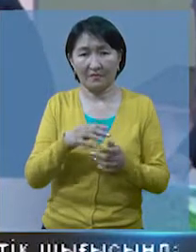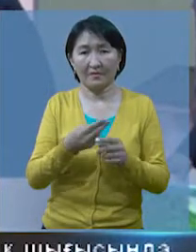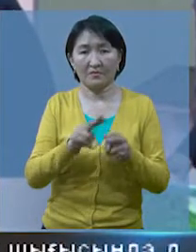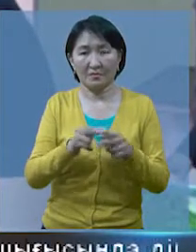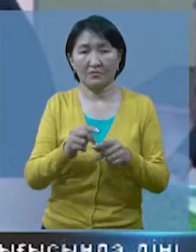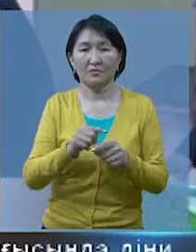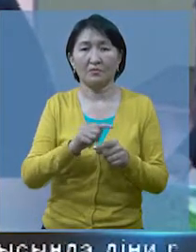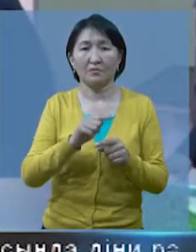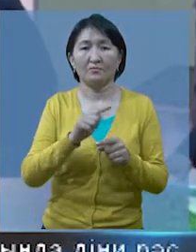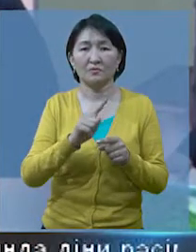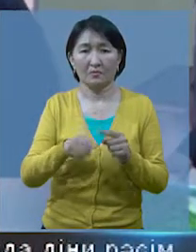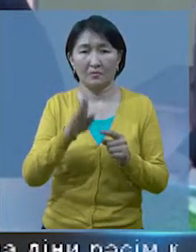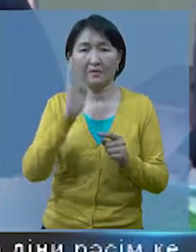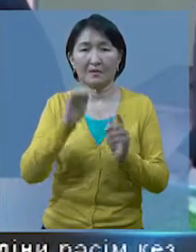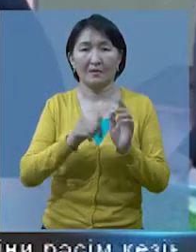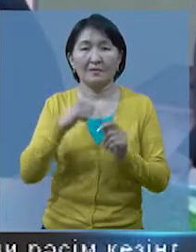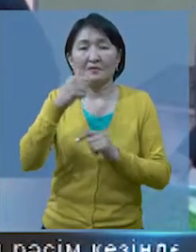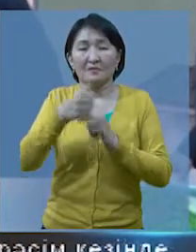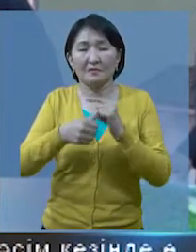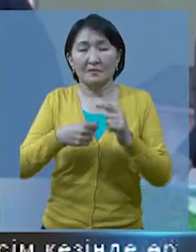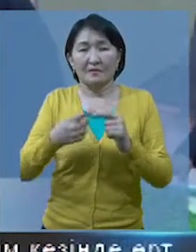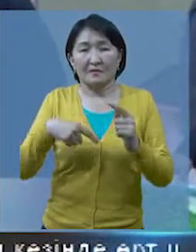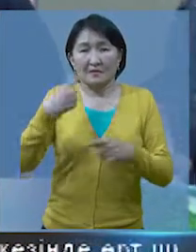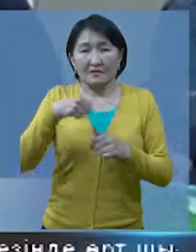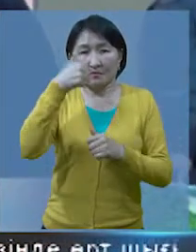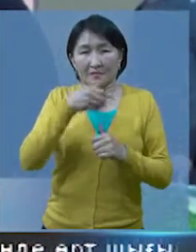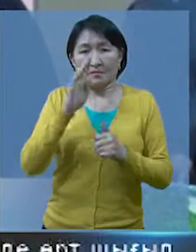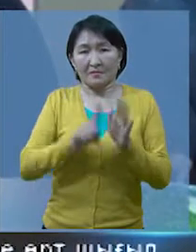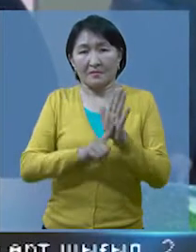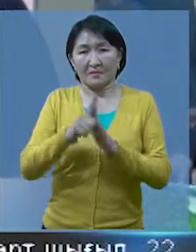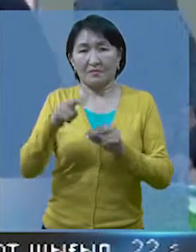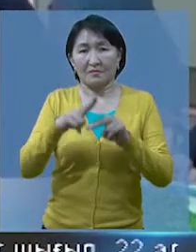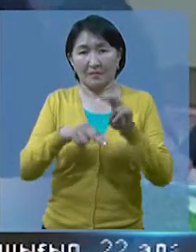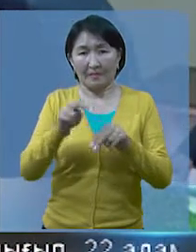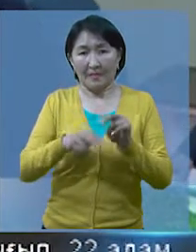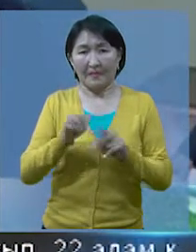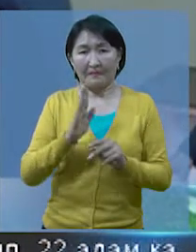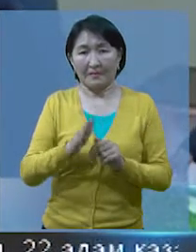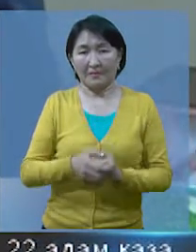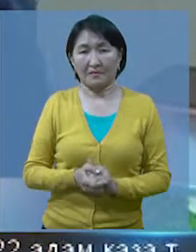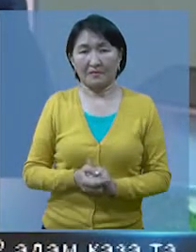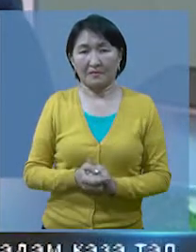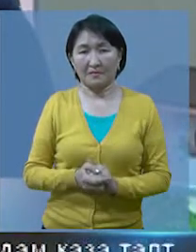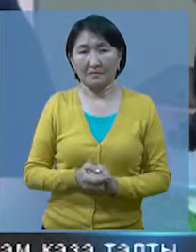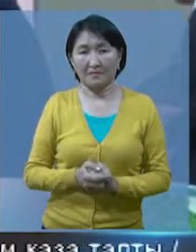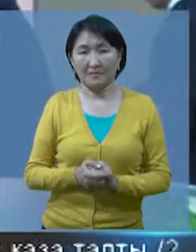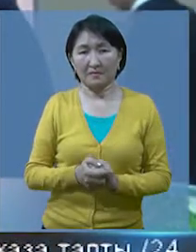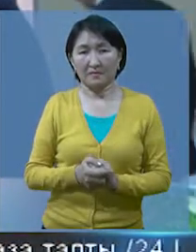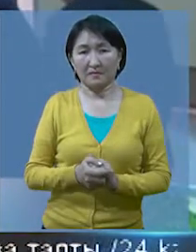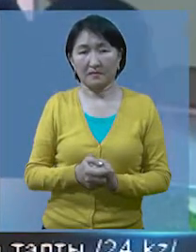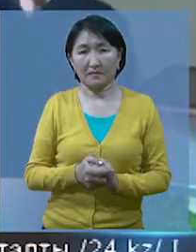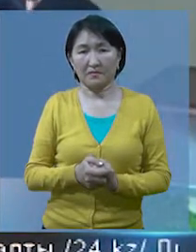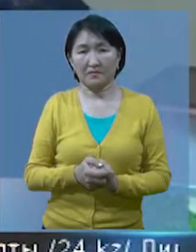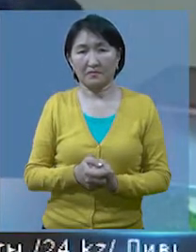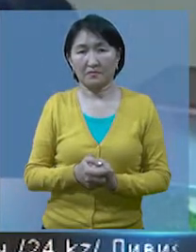бұл қолға алынатын жоба. Бұл жерде үлкен зәулім үйлер салынады. Біз жаңа Кәрім Насбекұлына айтып